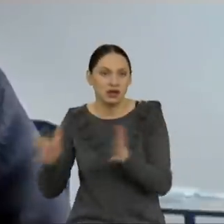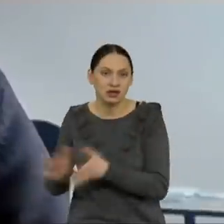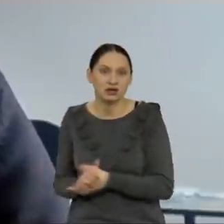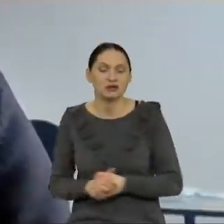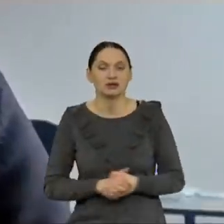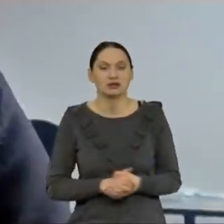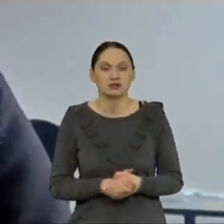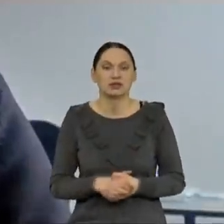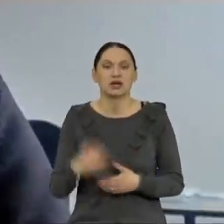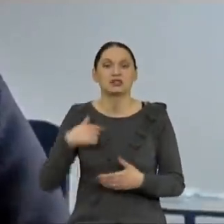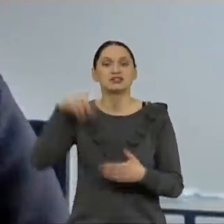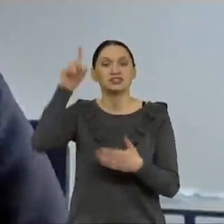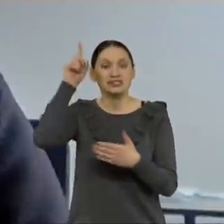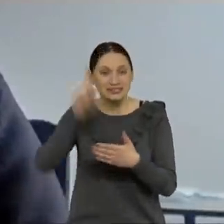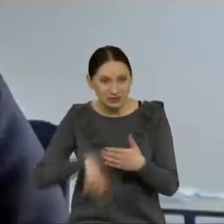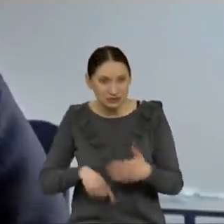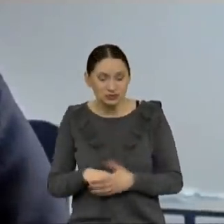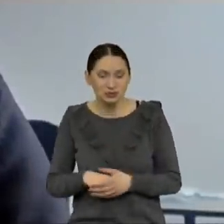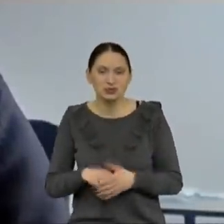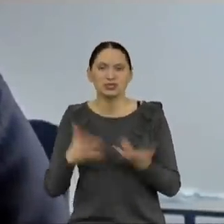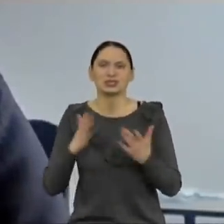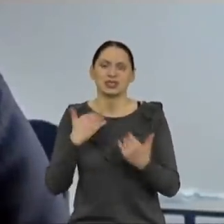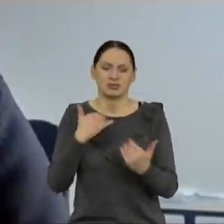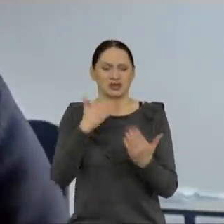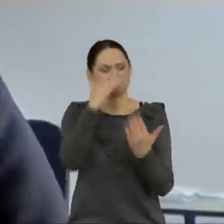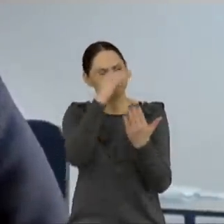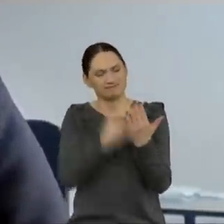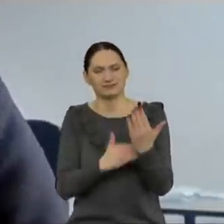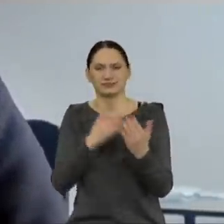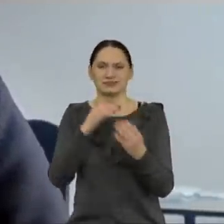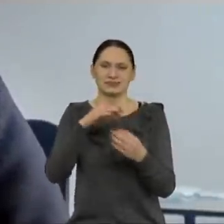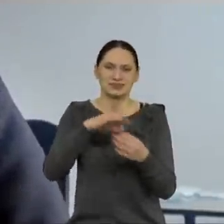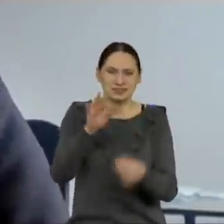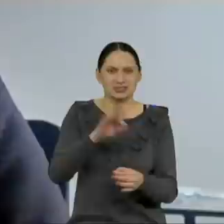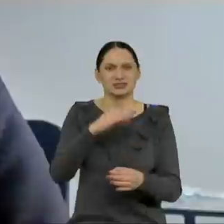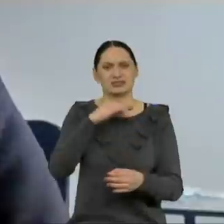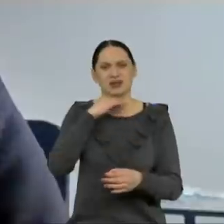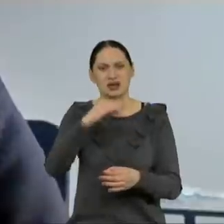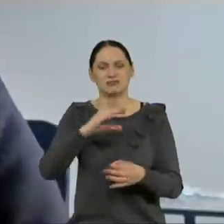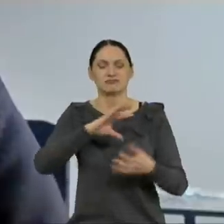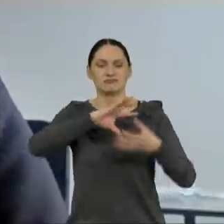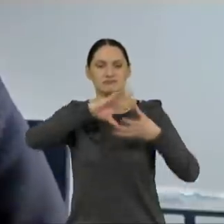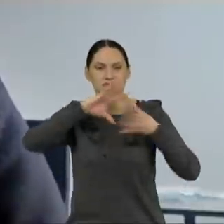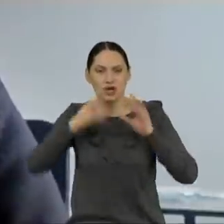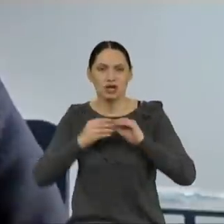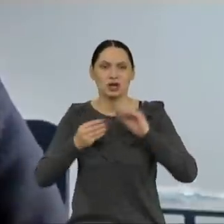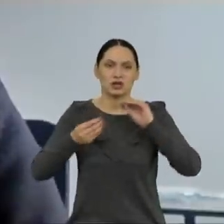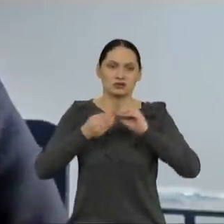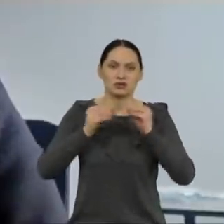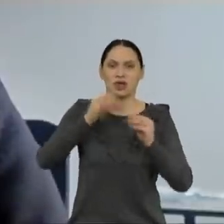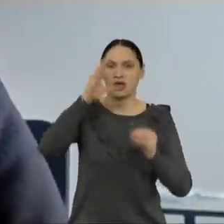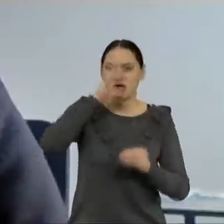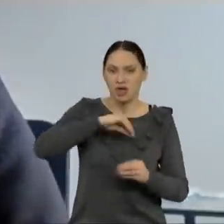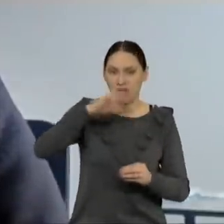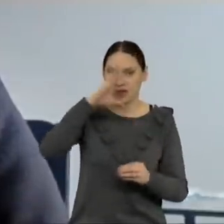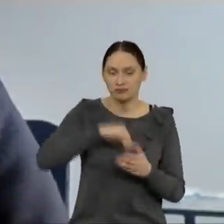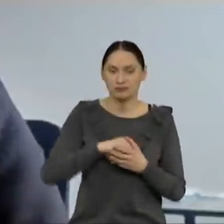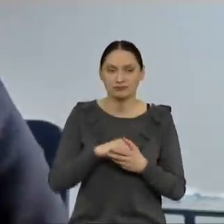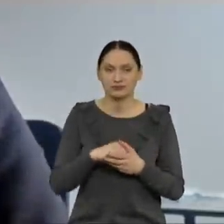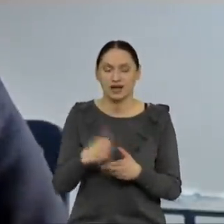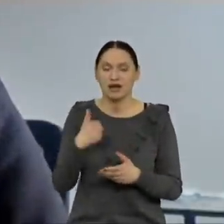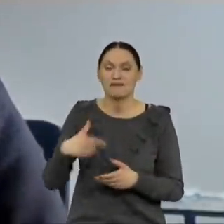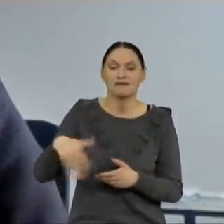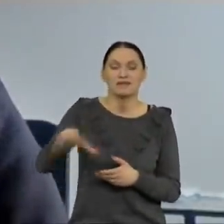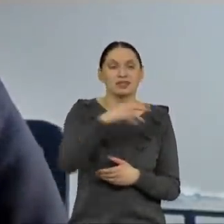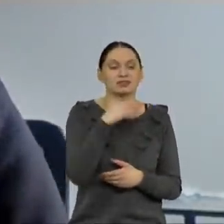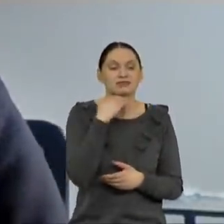norėtųsi tikėtis, kad dabar būtų kažkas konkrečiau, būtų priimti kažkokie bendri susitarimai ir visiems pakankamai aiškus,